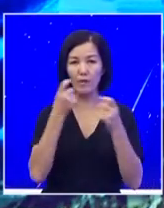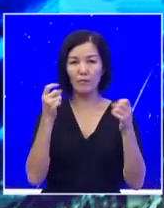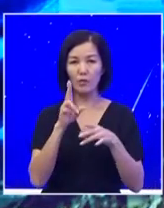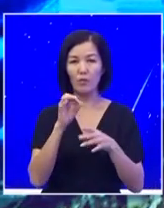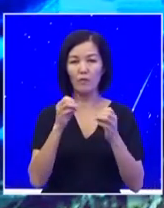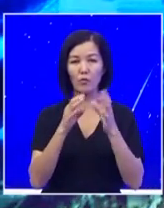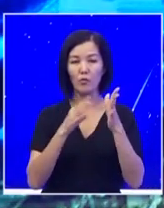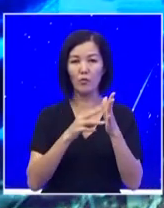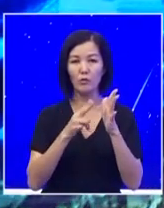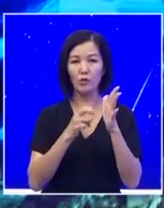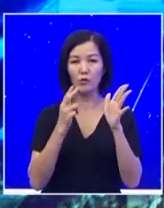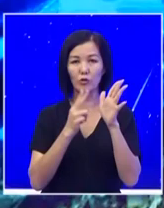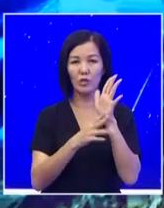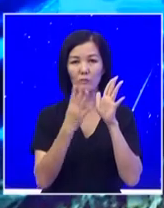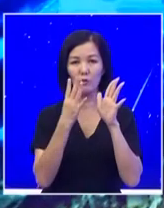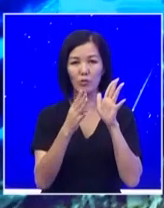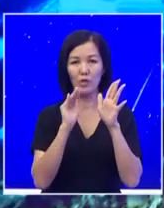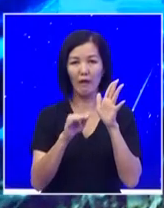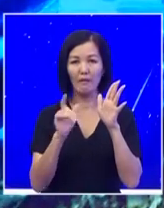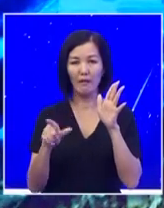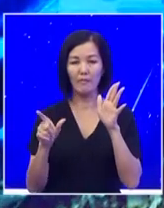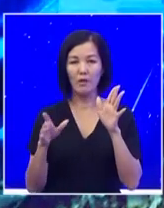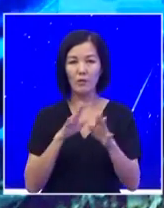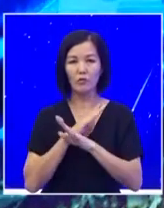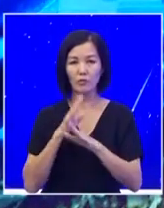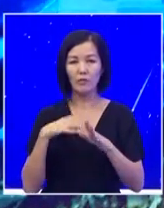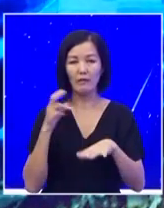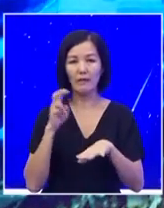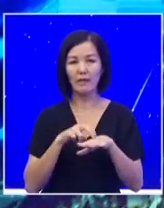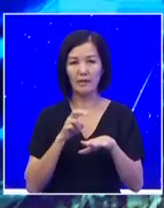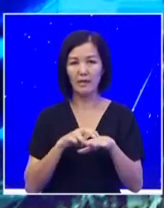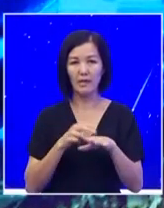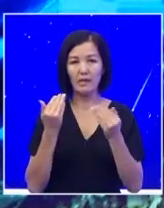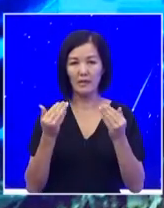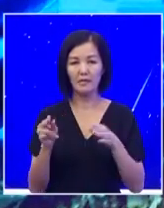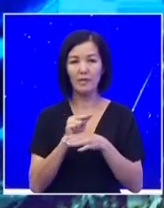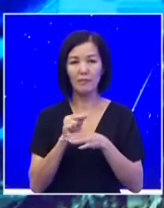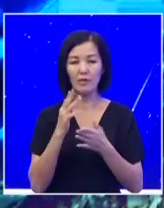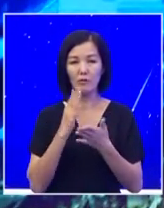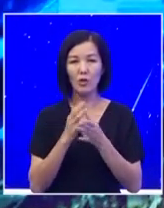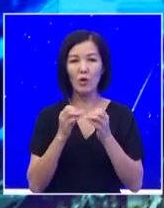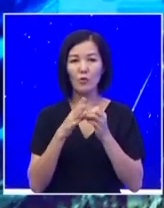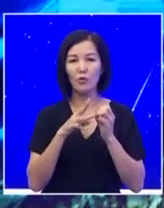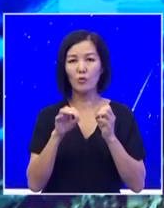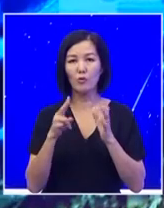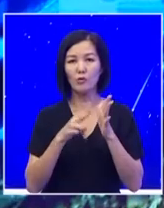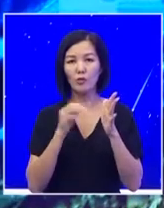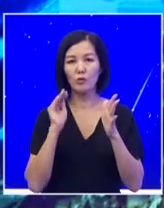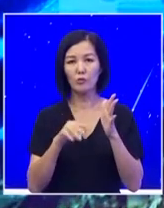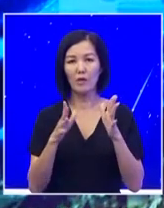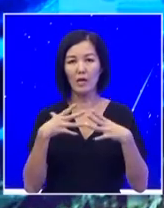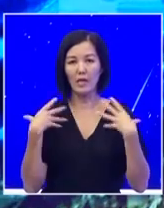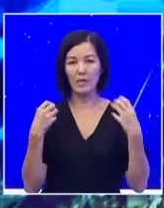мәліметінше COVID-19-дан 774 мың адам көз жұмған. Дәрігерлер арпалысы бағы жатыр. 14 миллион 700 мың